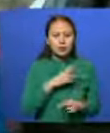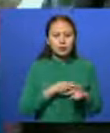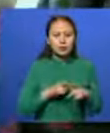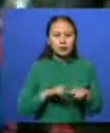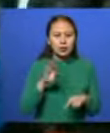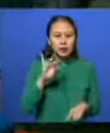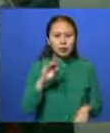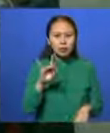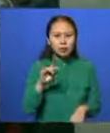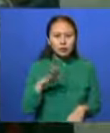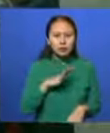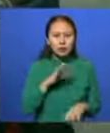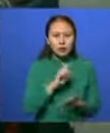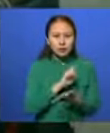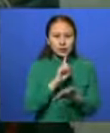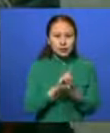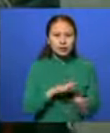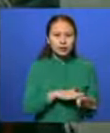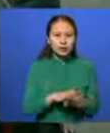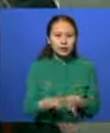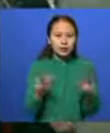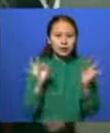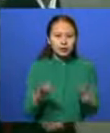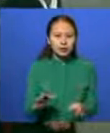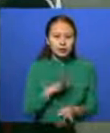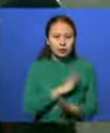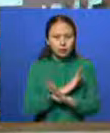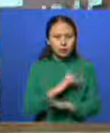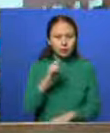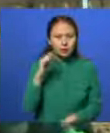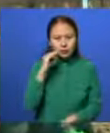сарбаз интернационалистік парызын абыроймен атқарып, ерлікпен қаза тапты.